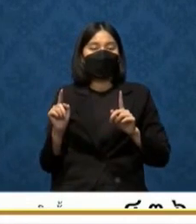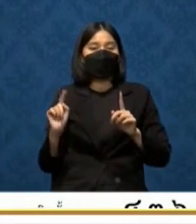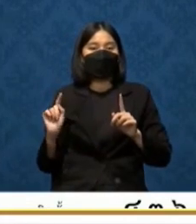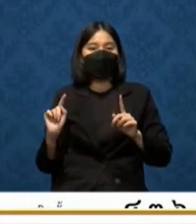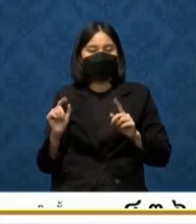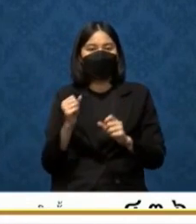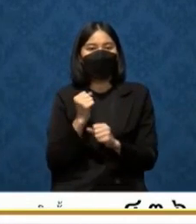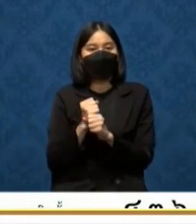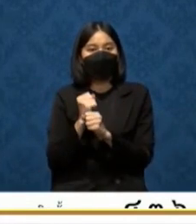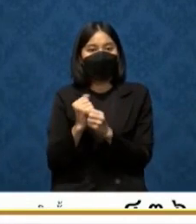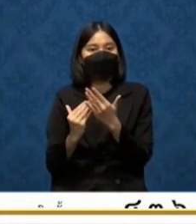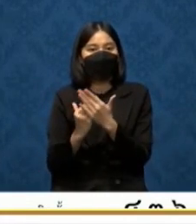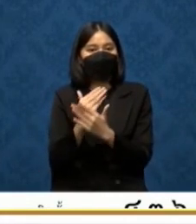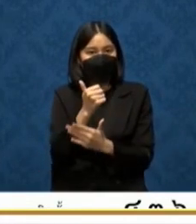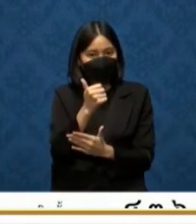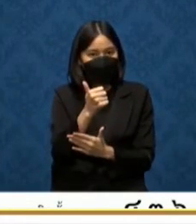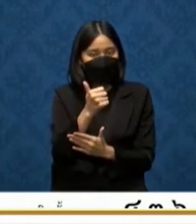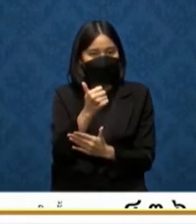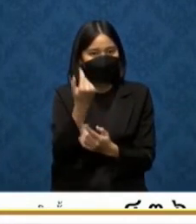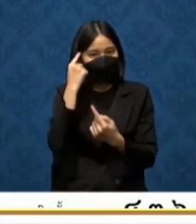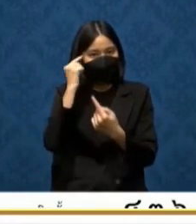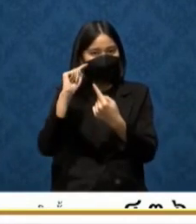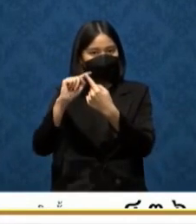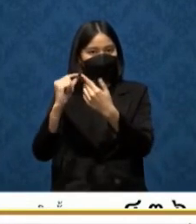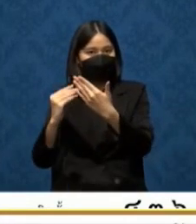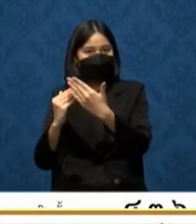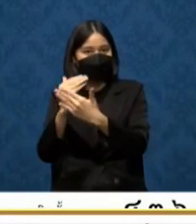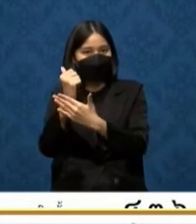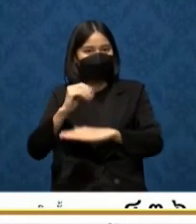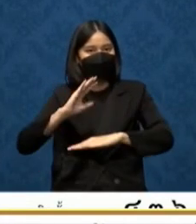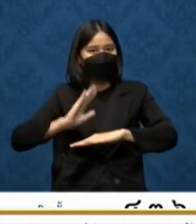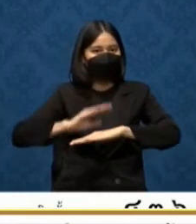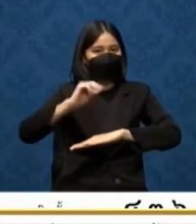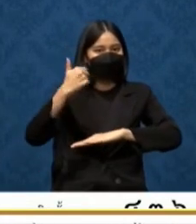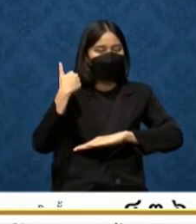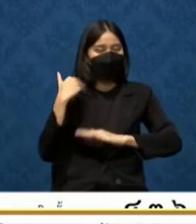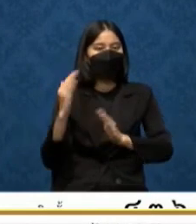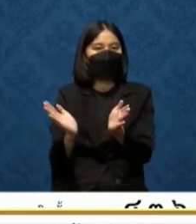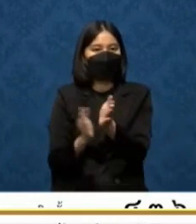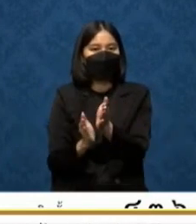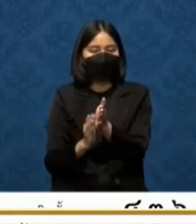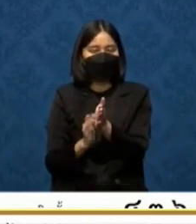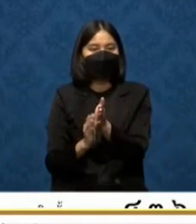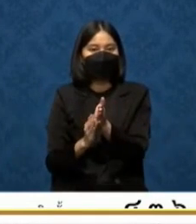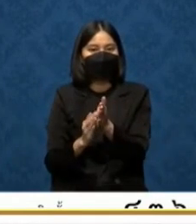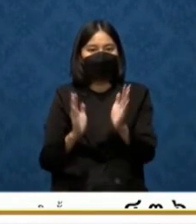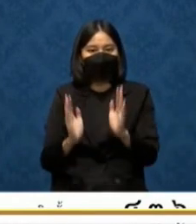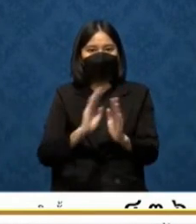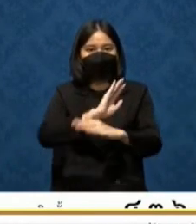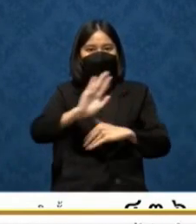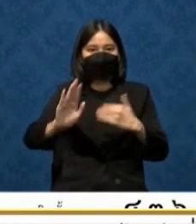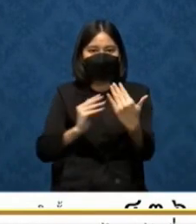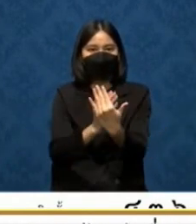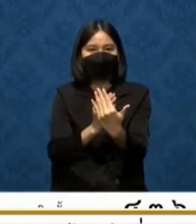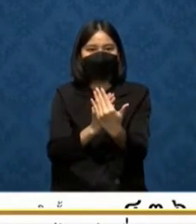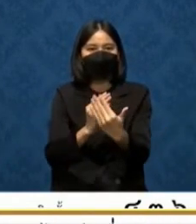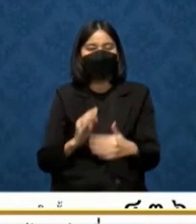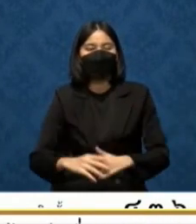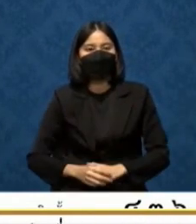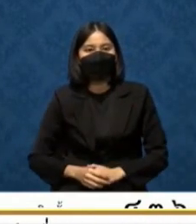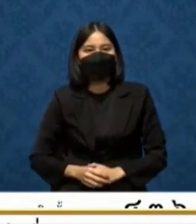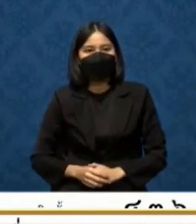ทำงานได้บรุวถุปและมีประสิทธิภาพ ก็ขอชิ้นชมกับทกท่าท่านนะครับ